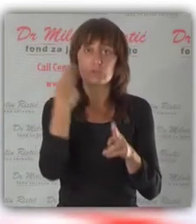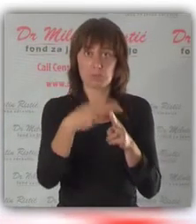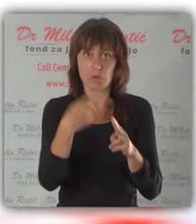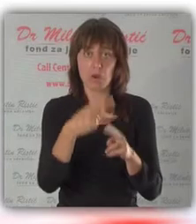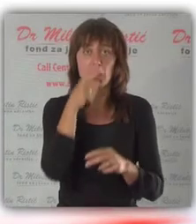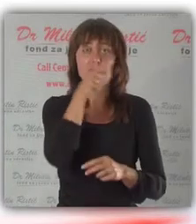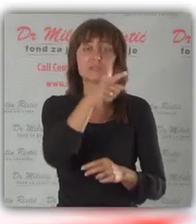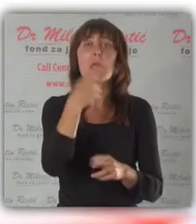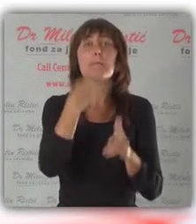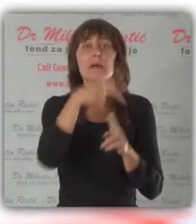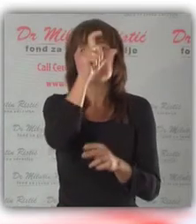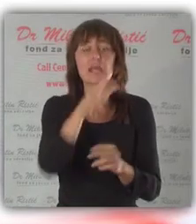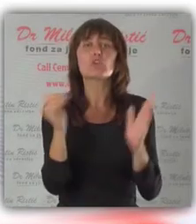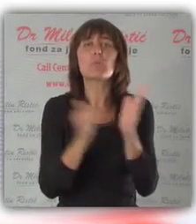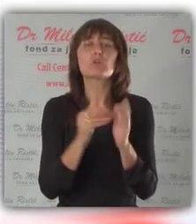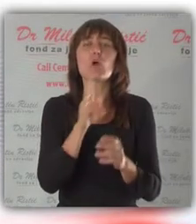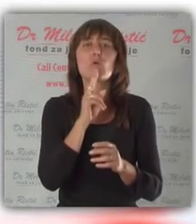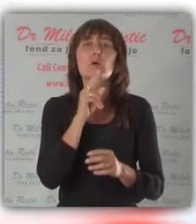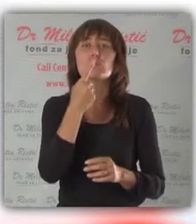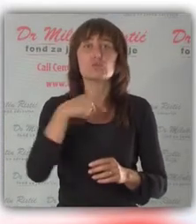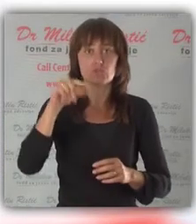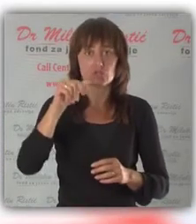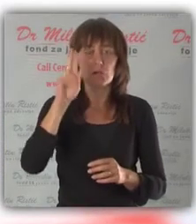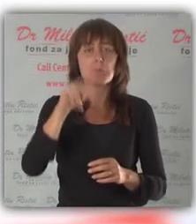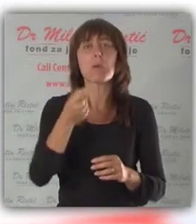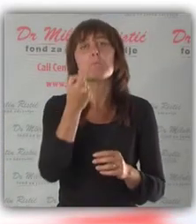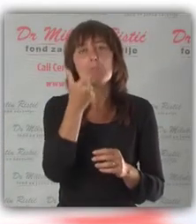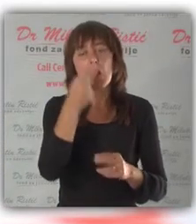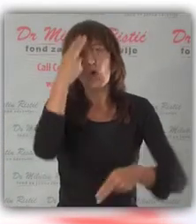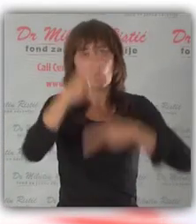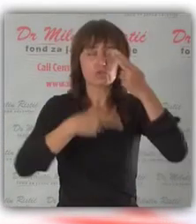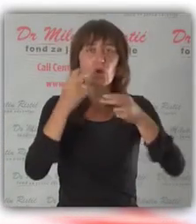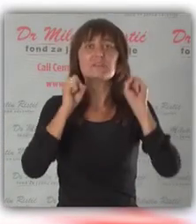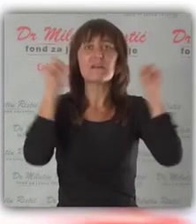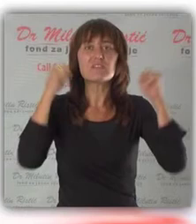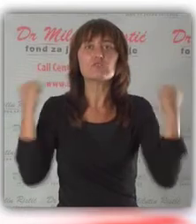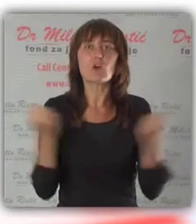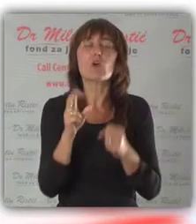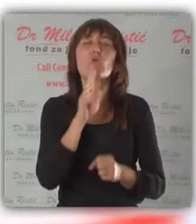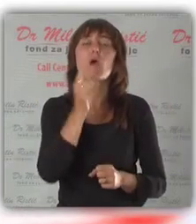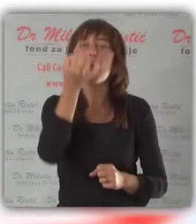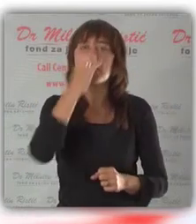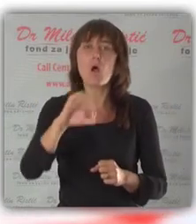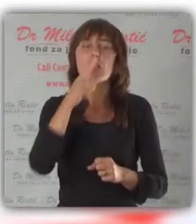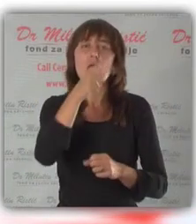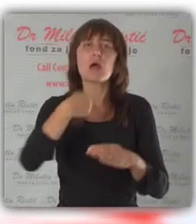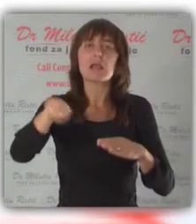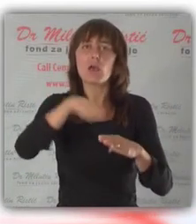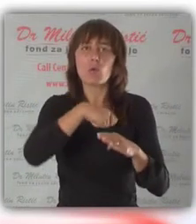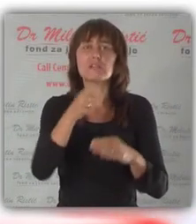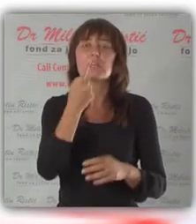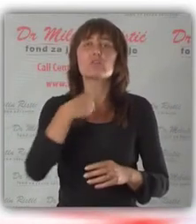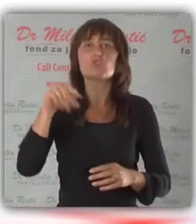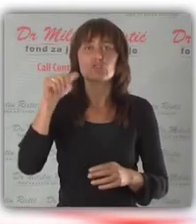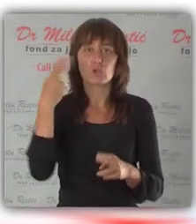sa šećernom bolešću. Potrebno je da pacijenti koji su dijabetičari imaju umerenu i kontrolisanu fizičku aktivnost koja će mnogo bolje